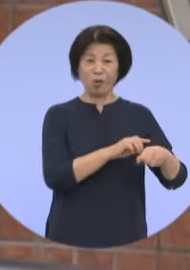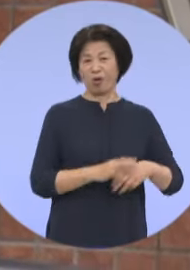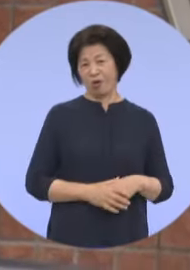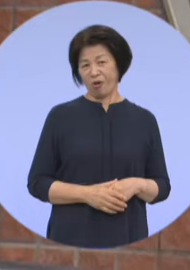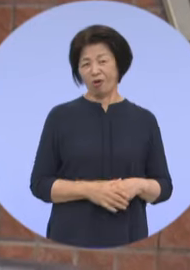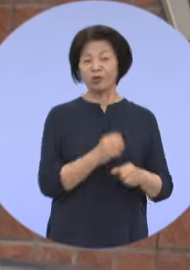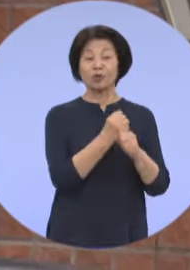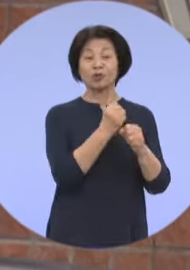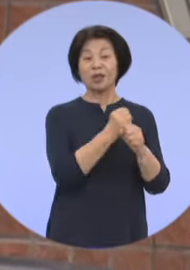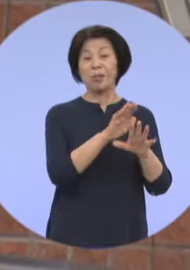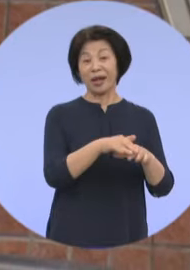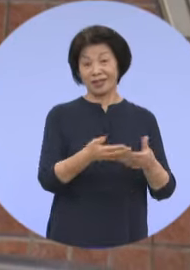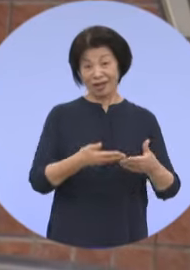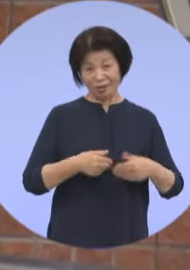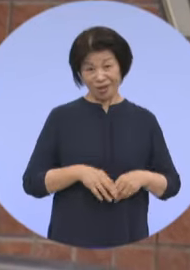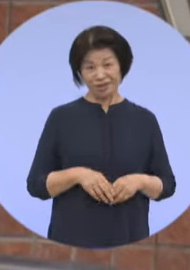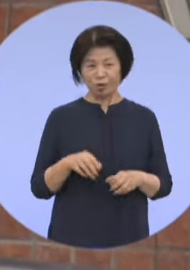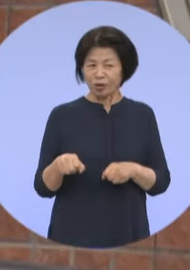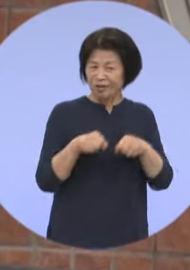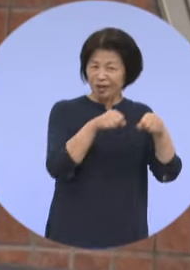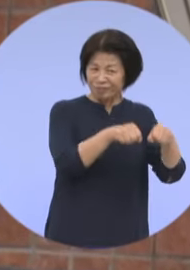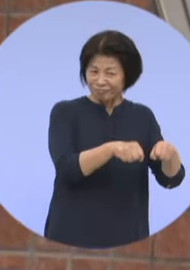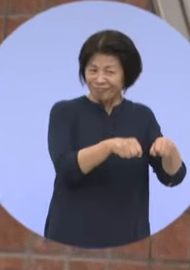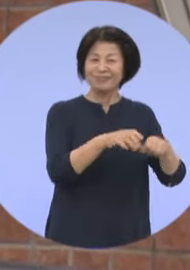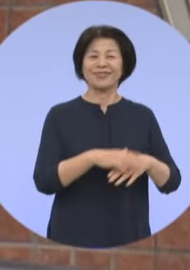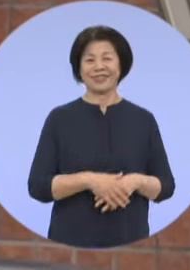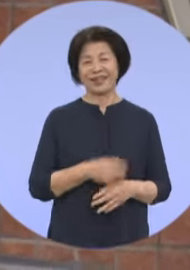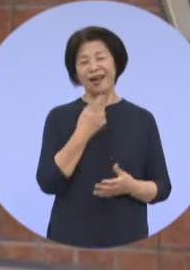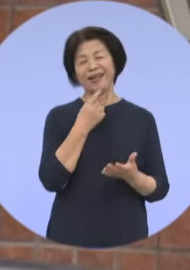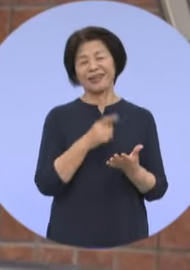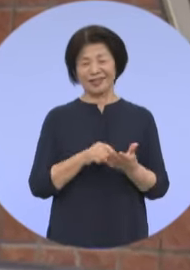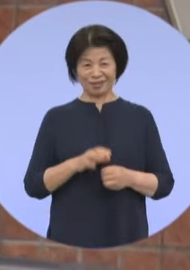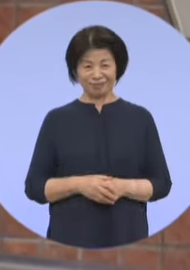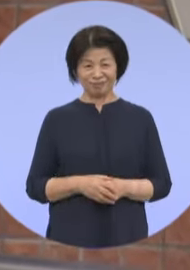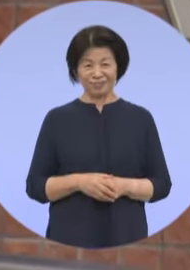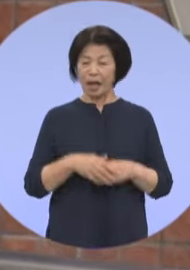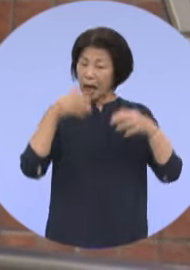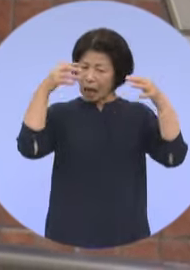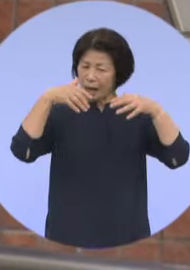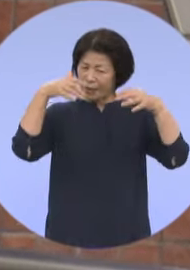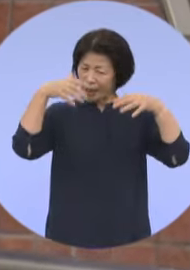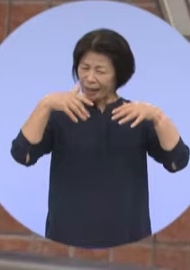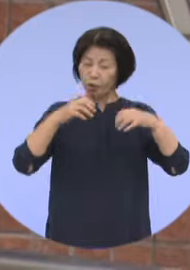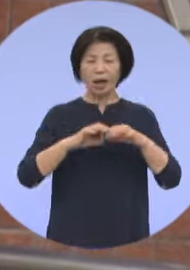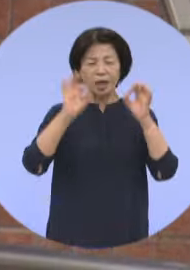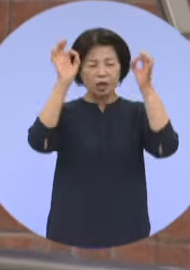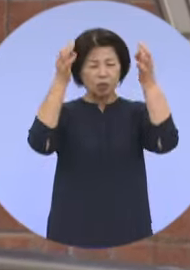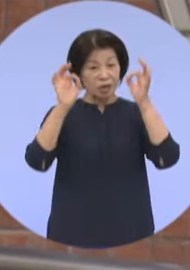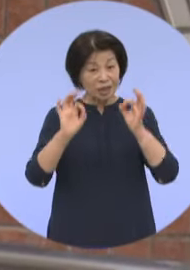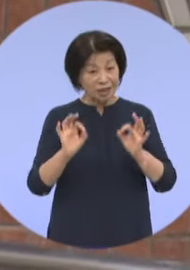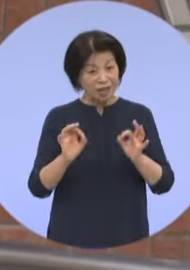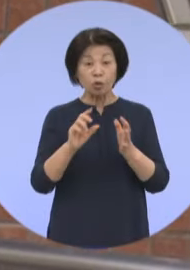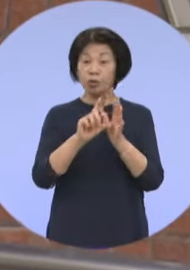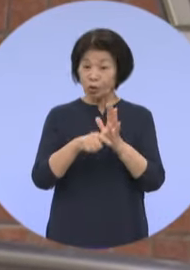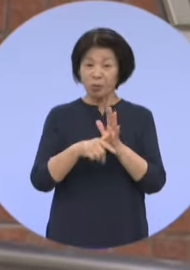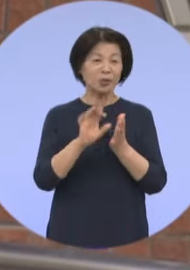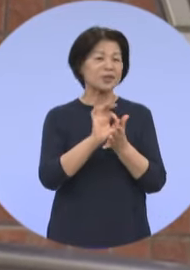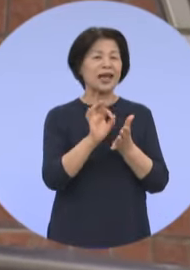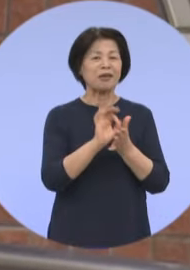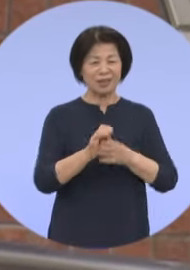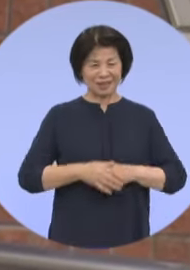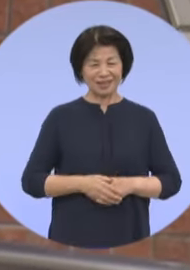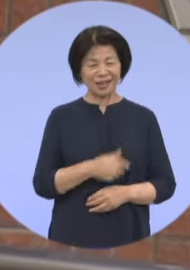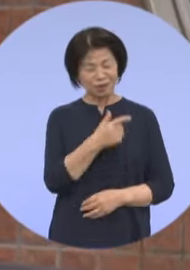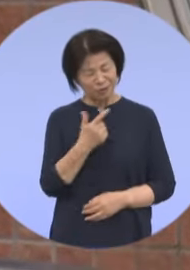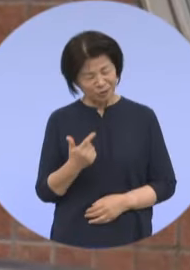できたのでそこに自転車などを止めやすくなりました。雨や雪の日なのに使うのですごく嬉